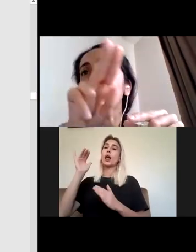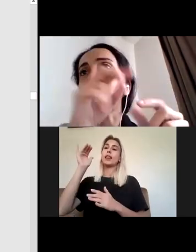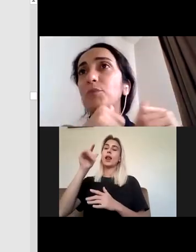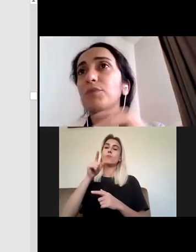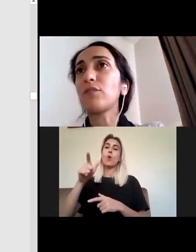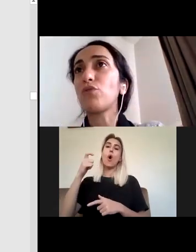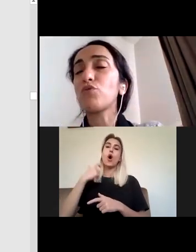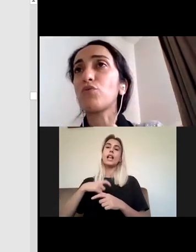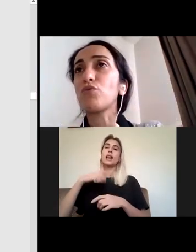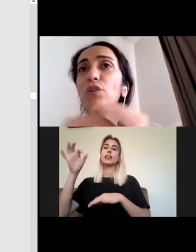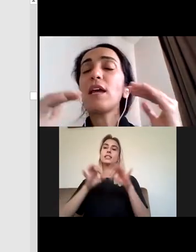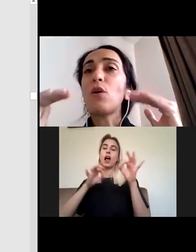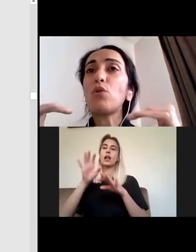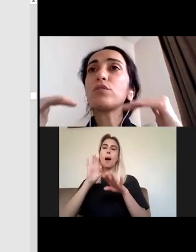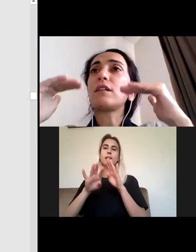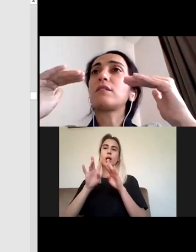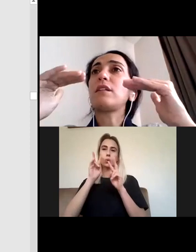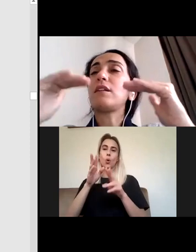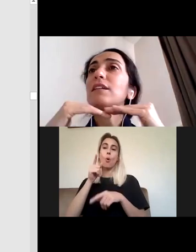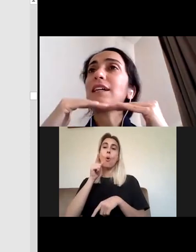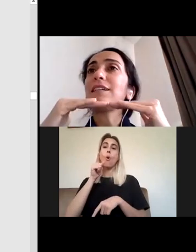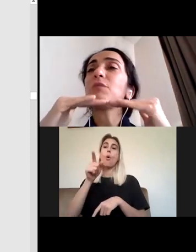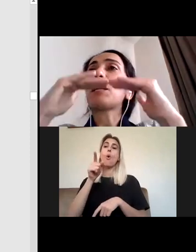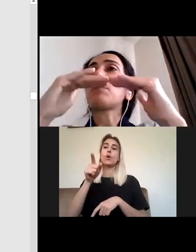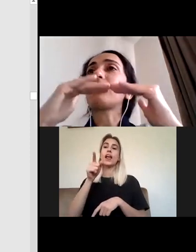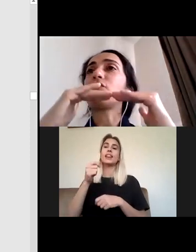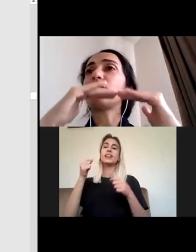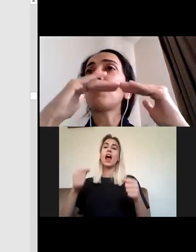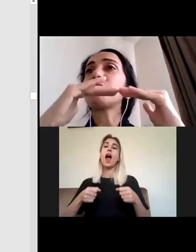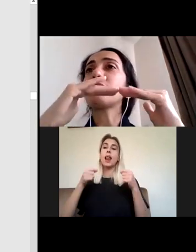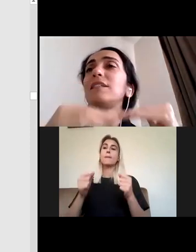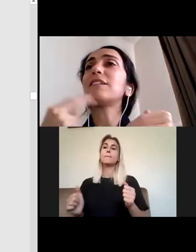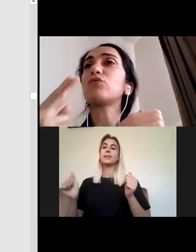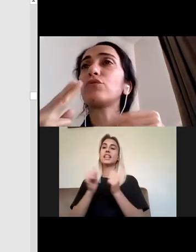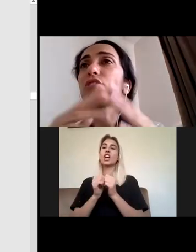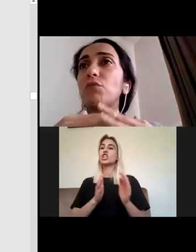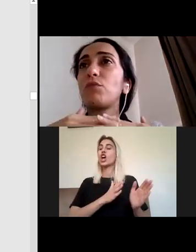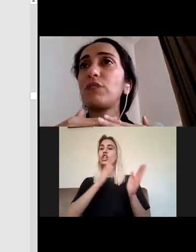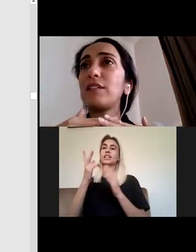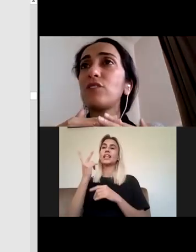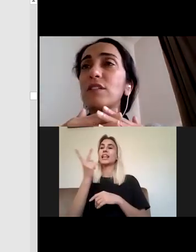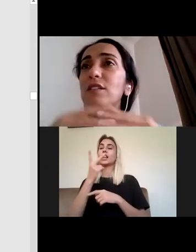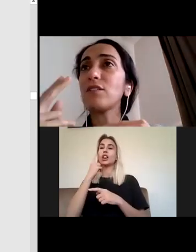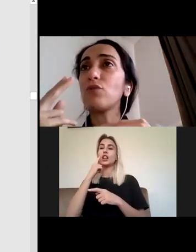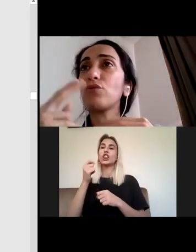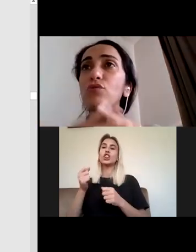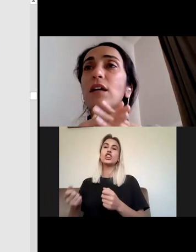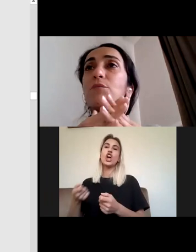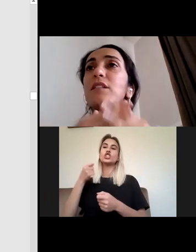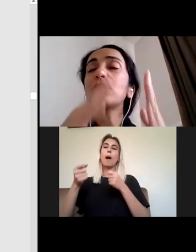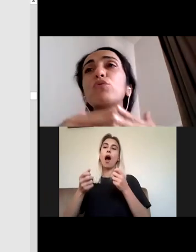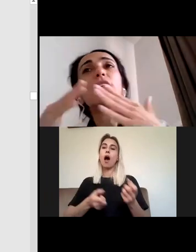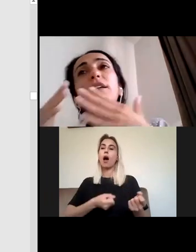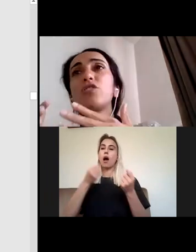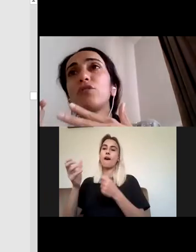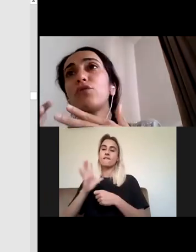bir dizayn, kapıdan görmüşsünüzdür. Oradan tekerleğiyle beraber geçiş yapmasını iki türlü taşıma modeli içerisinde görüyoruz. Bir